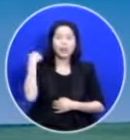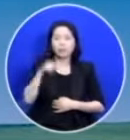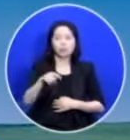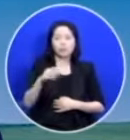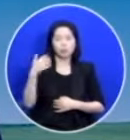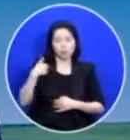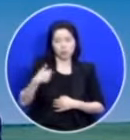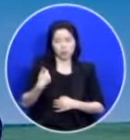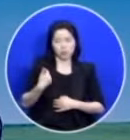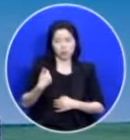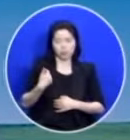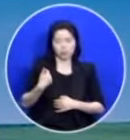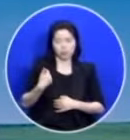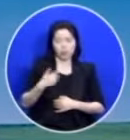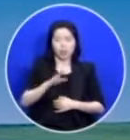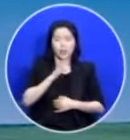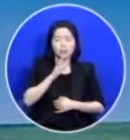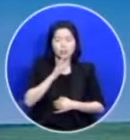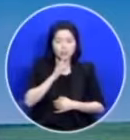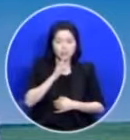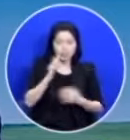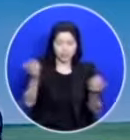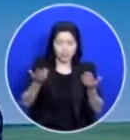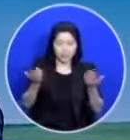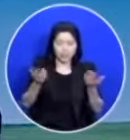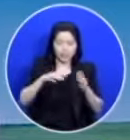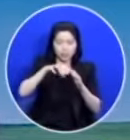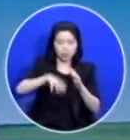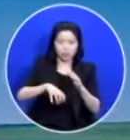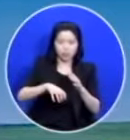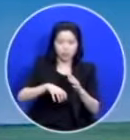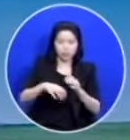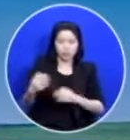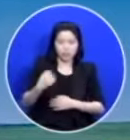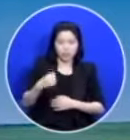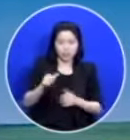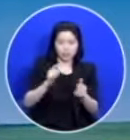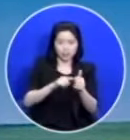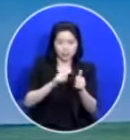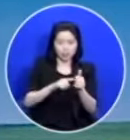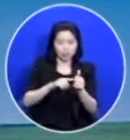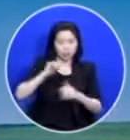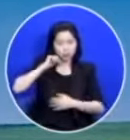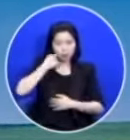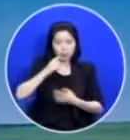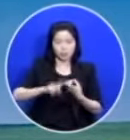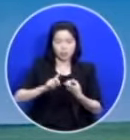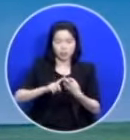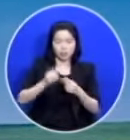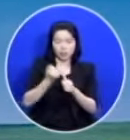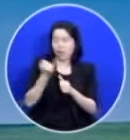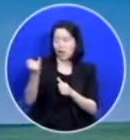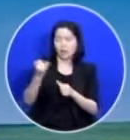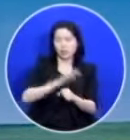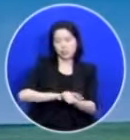사실 남편들이 직장에서 갖는 이런 어려움들 아내들은 잘